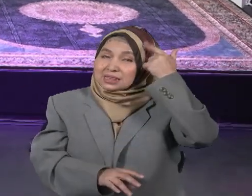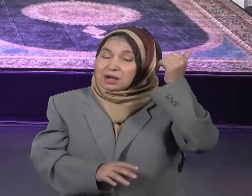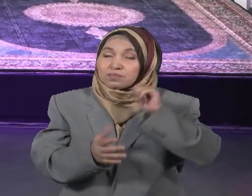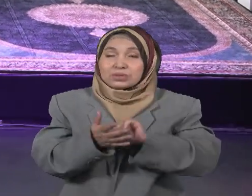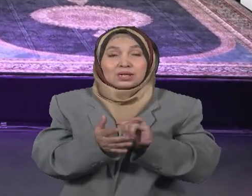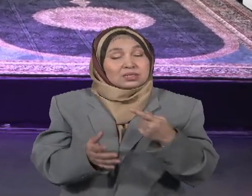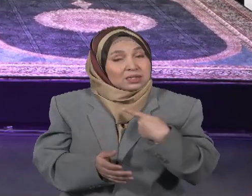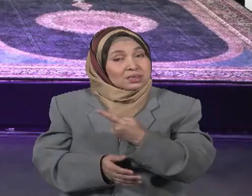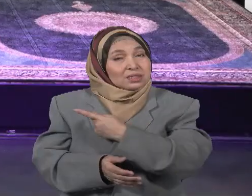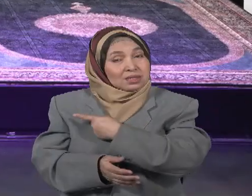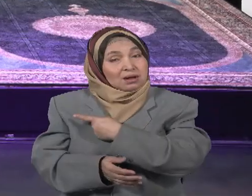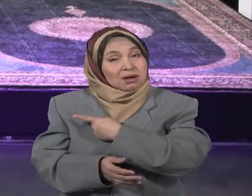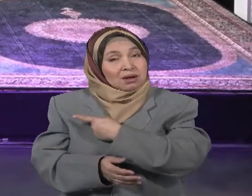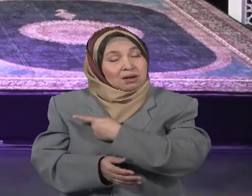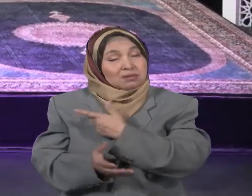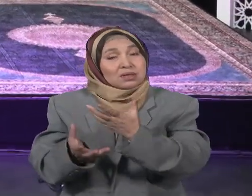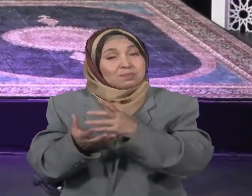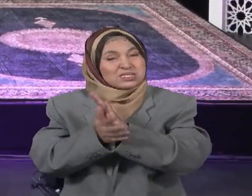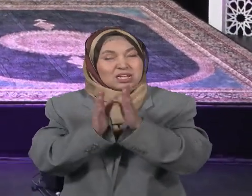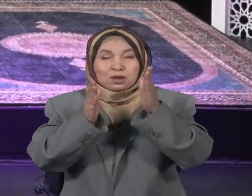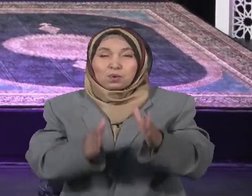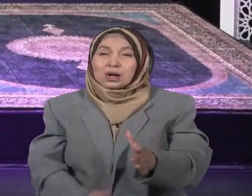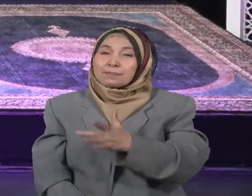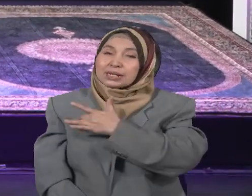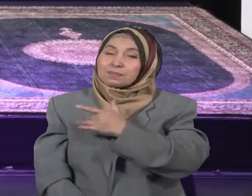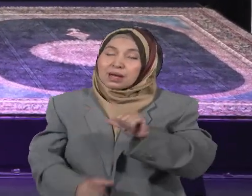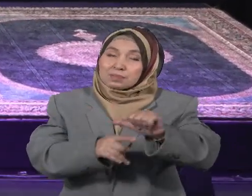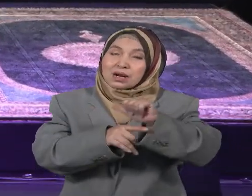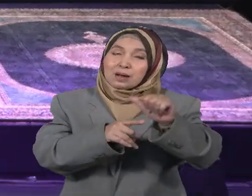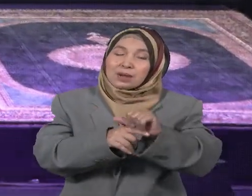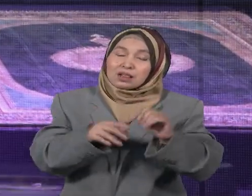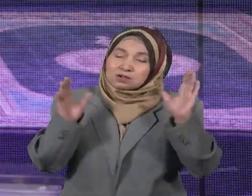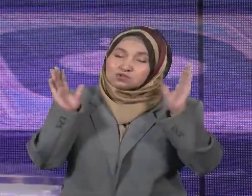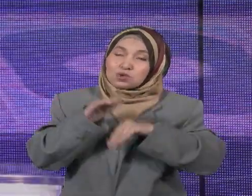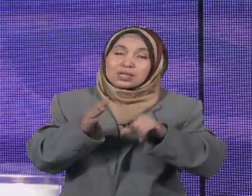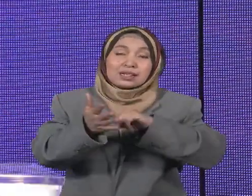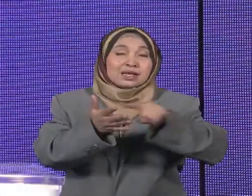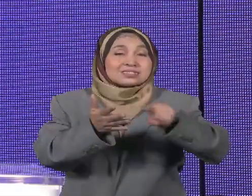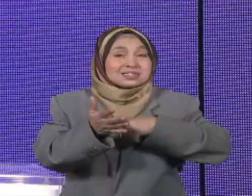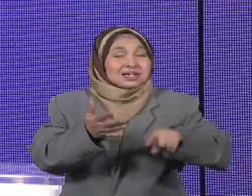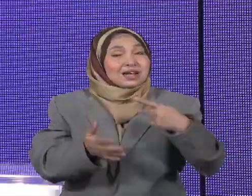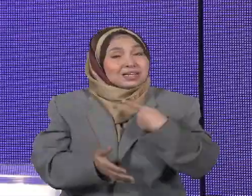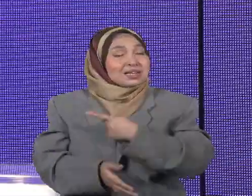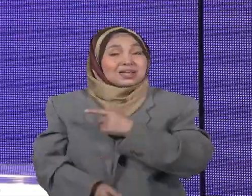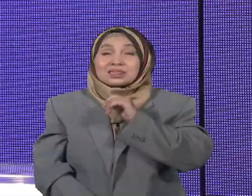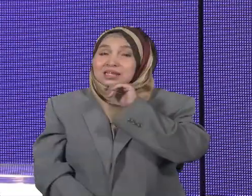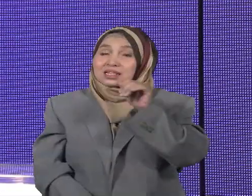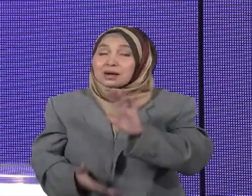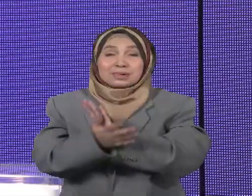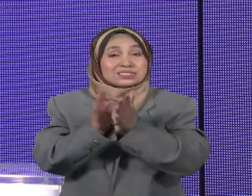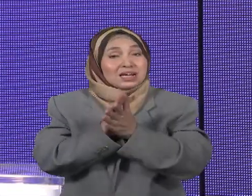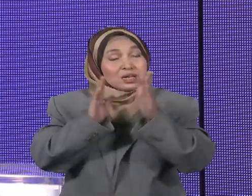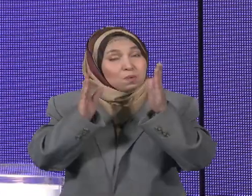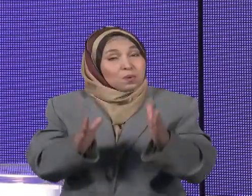apabila kita ingin menjadi orang beriman, beramal soleh, mendirikan solat dan zakat, kita tidak menjadi orang